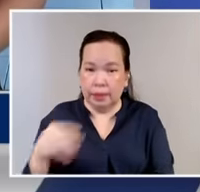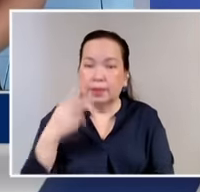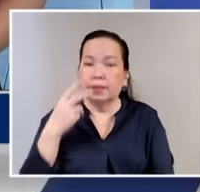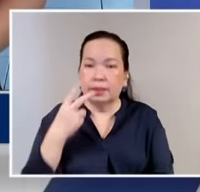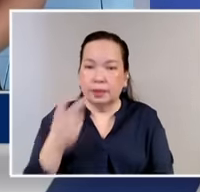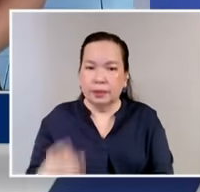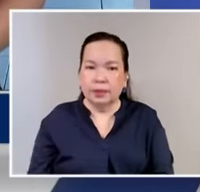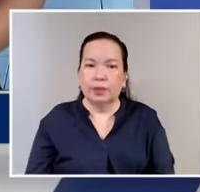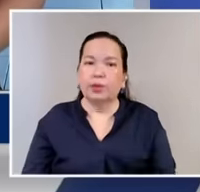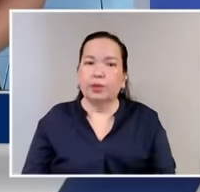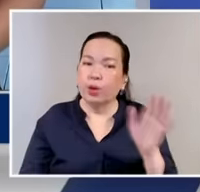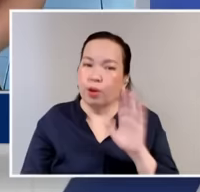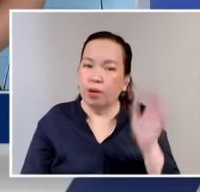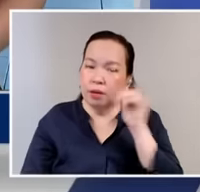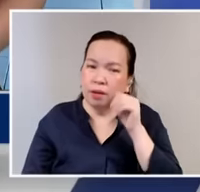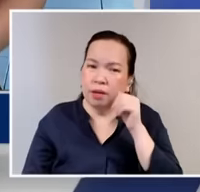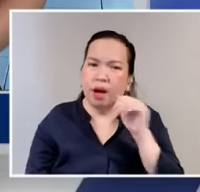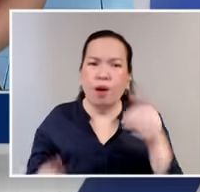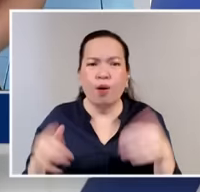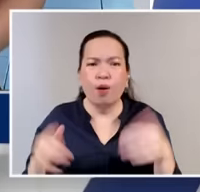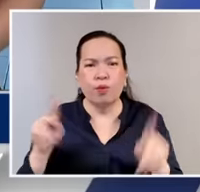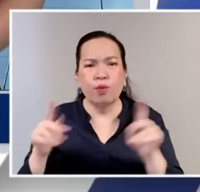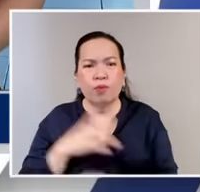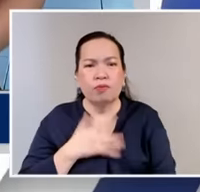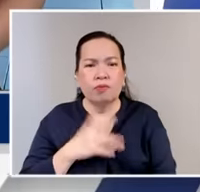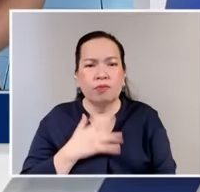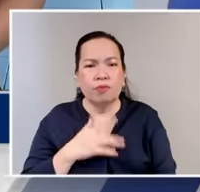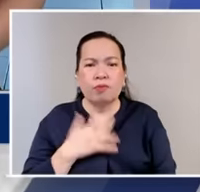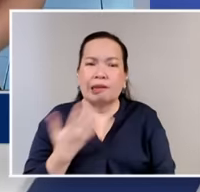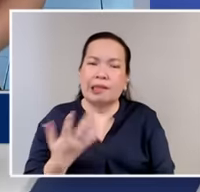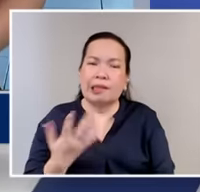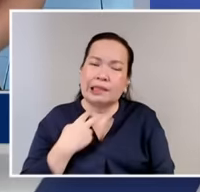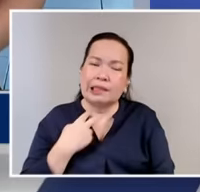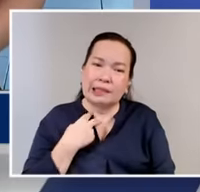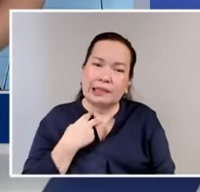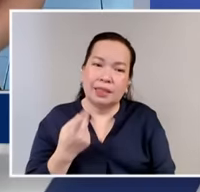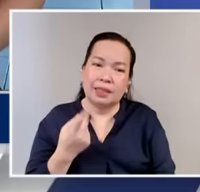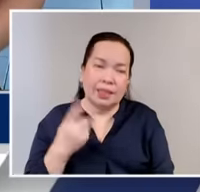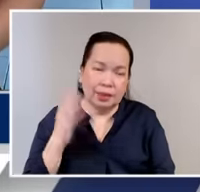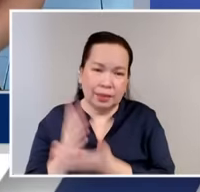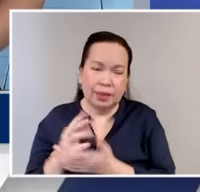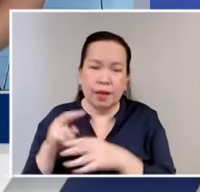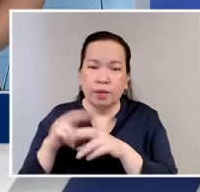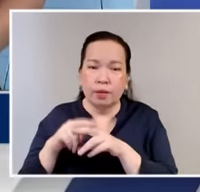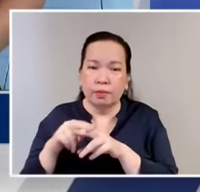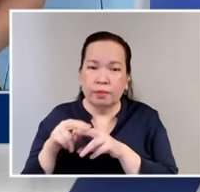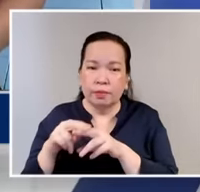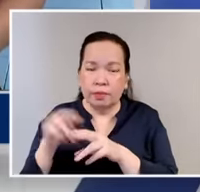kumusta ang reaksyon ng mga pasaherong maapektuhan ng pagtigil ng pagbiyahe ng PNR sa Metro Manila?